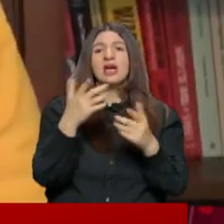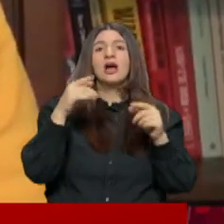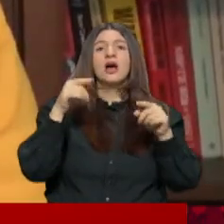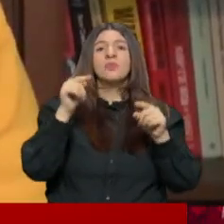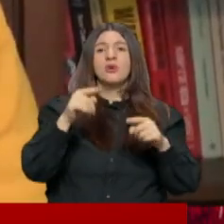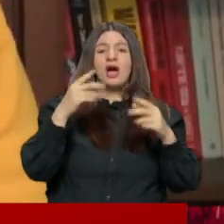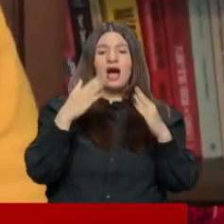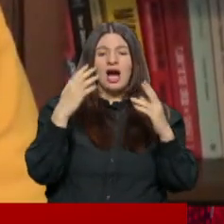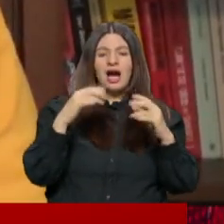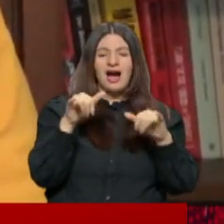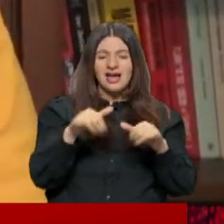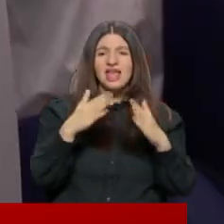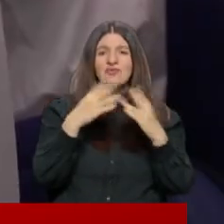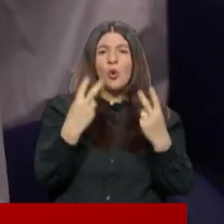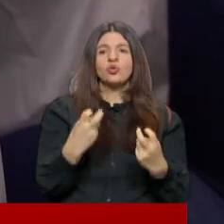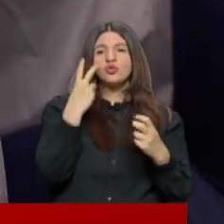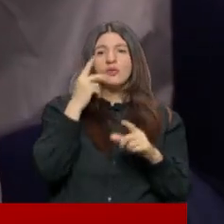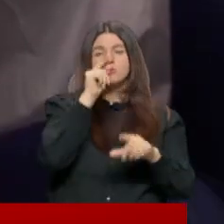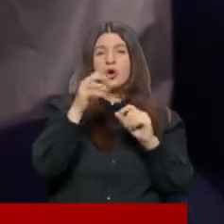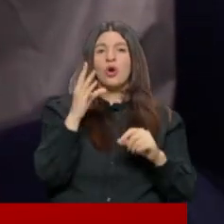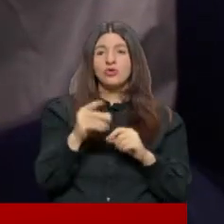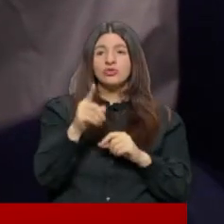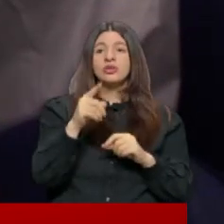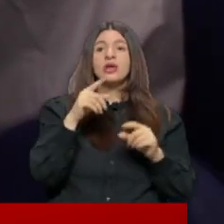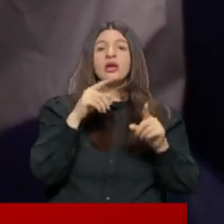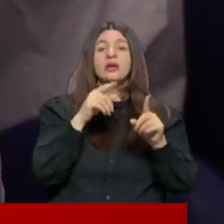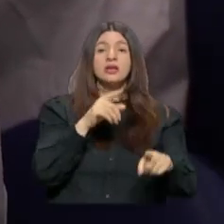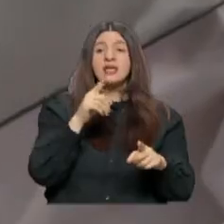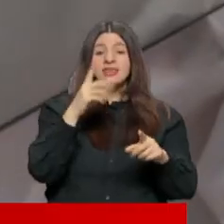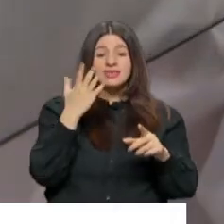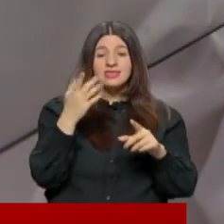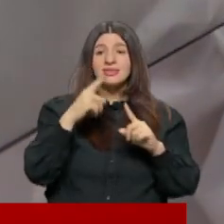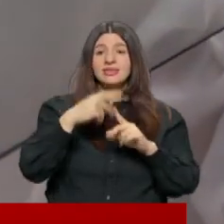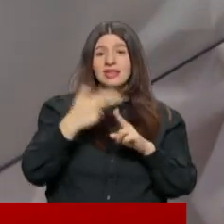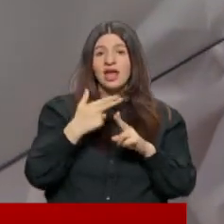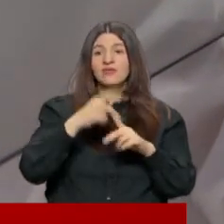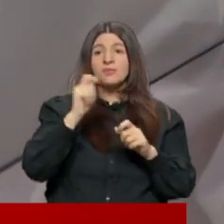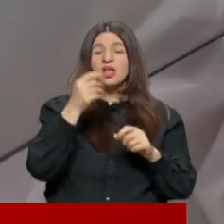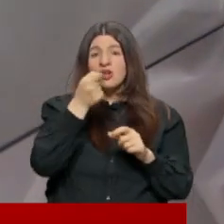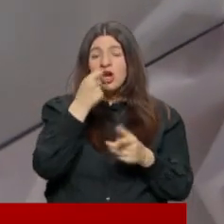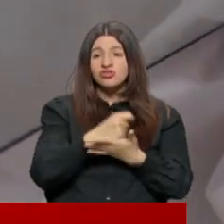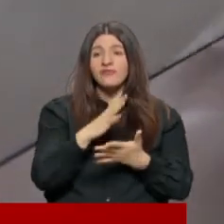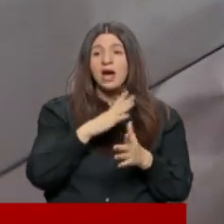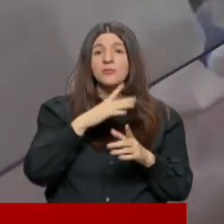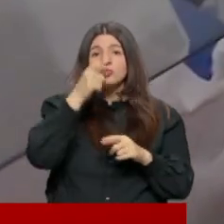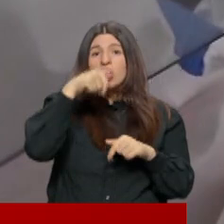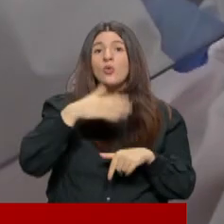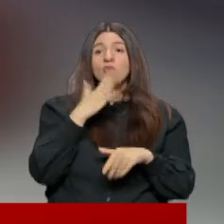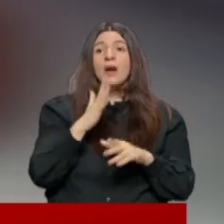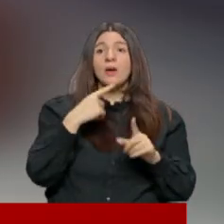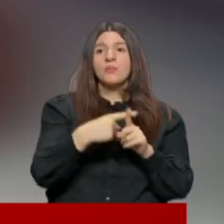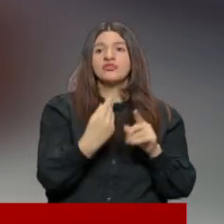oturan insanlarda bulaş görülüyor. Hastalıkta daha önce kullanılmış tedavi eden ilaçlar var. Şimdilik Türkiye'de yok ama vaka sayısı